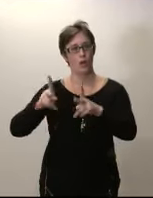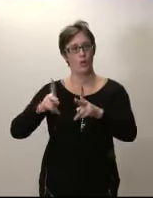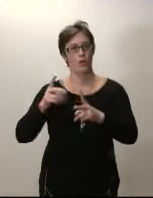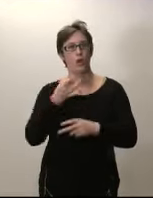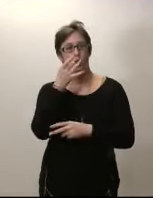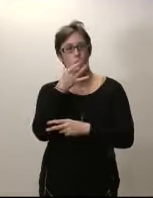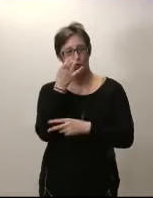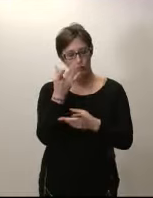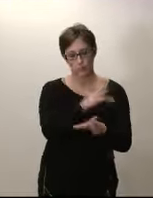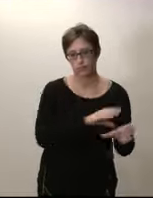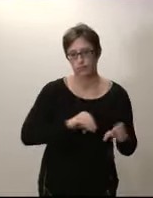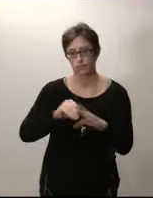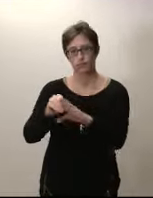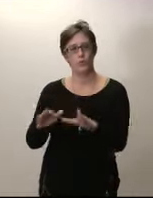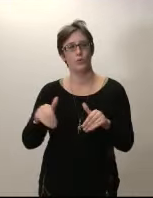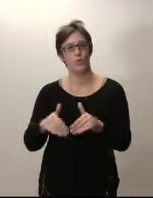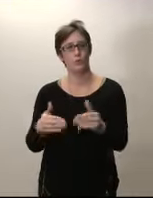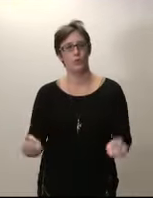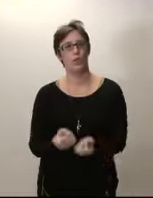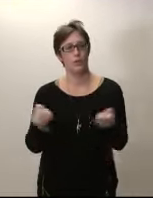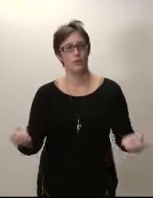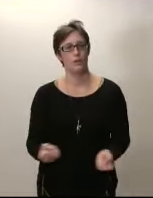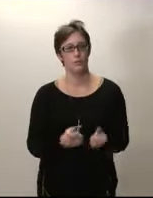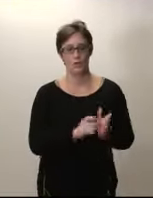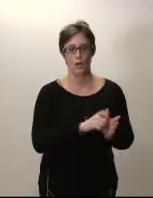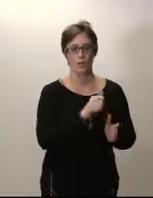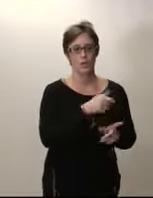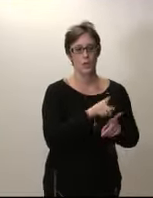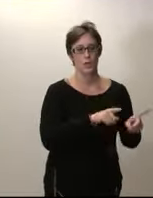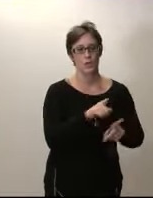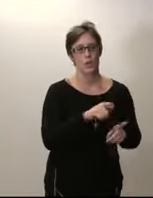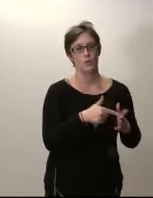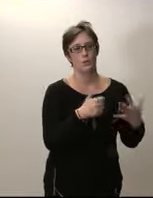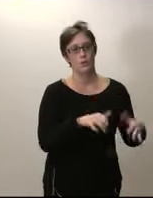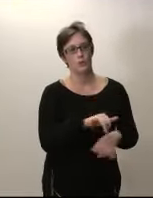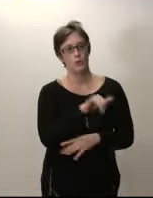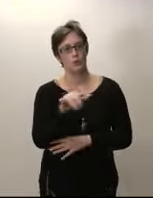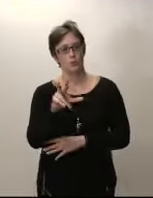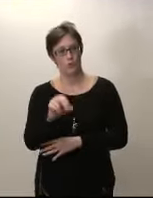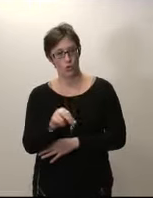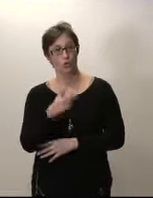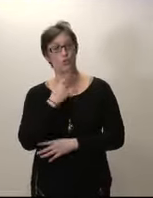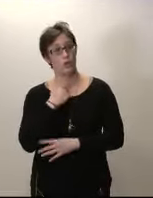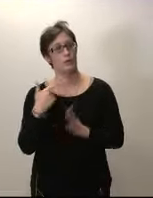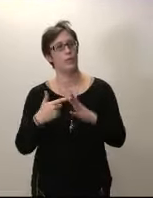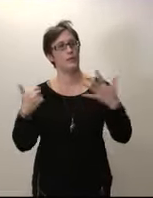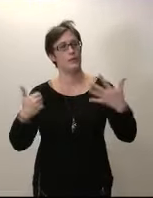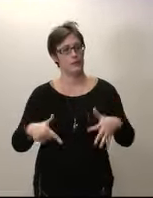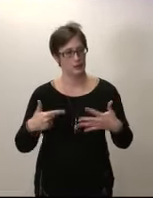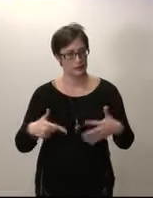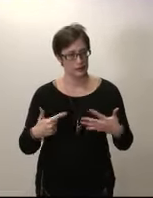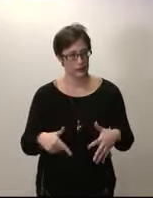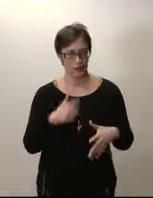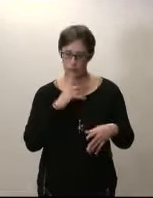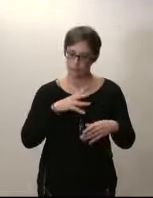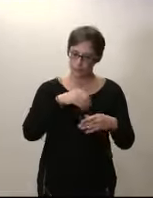activités d'animation du 1er juillet 2016 au 30 juin 2017. Incluant les animations durant les